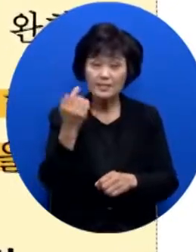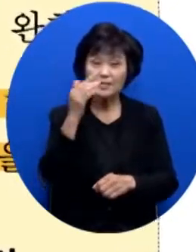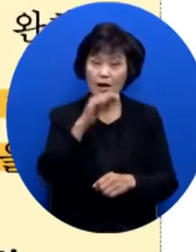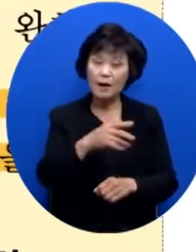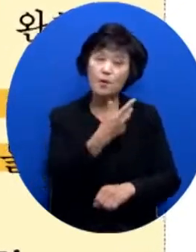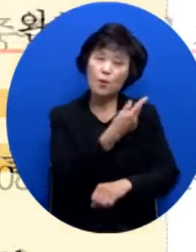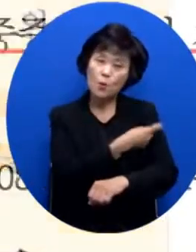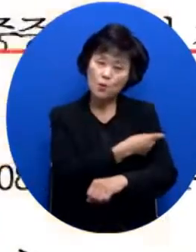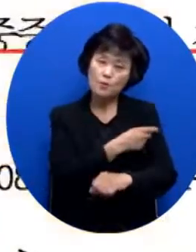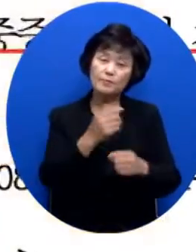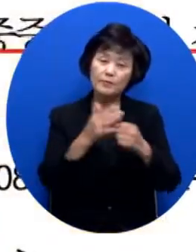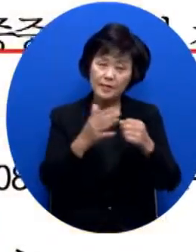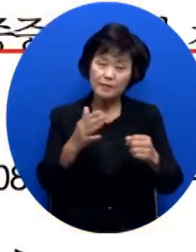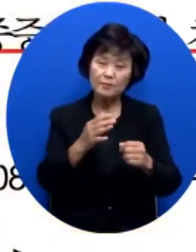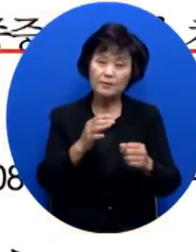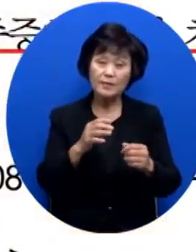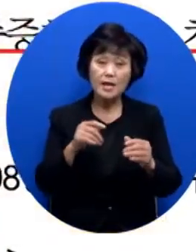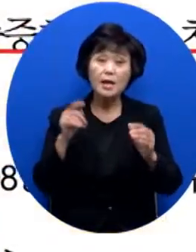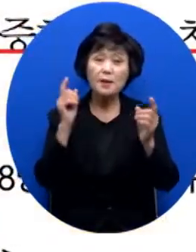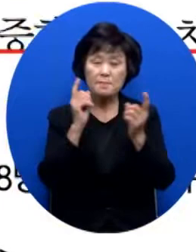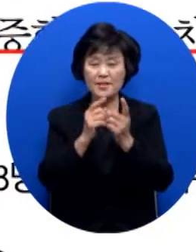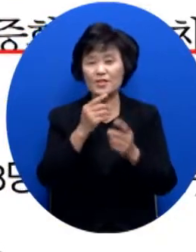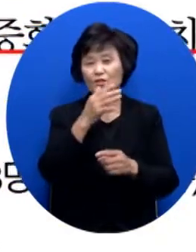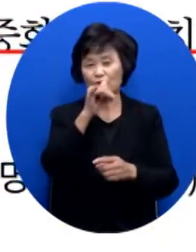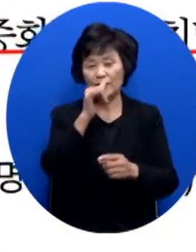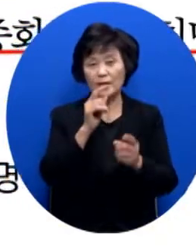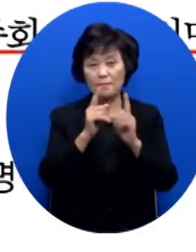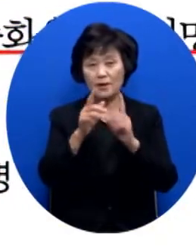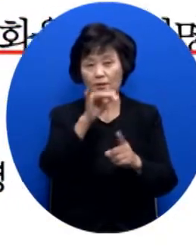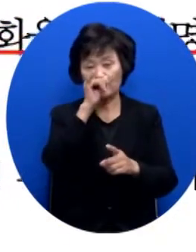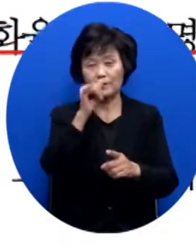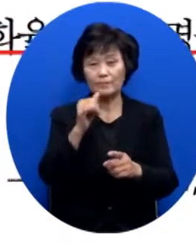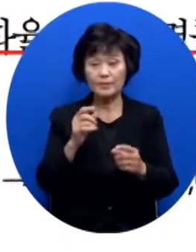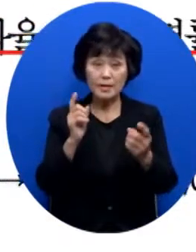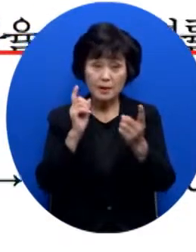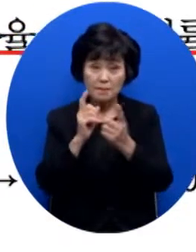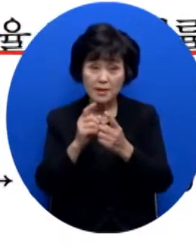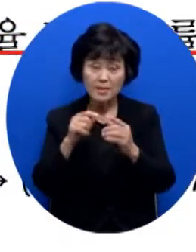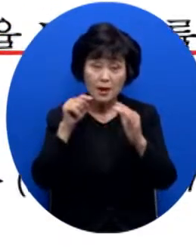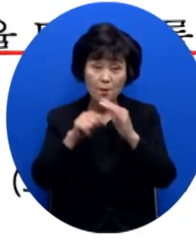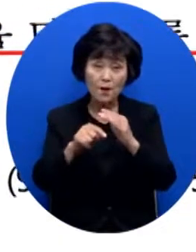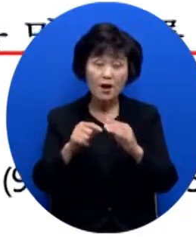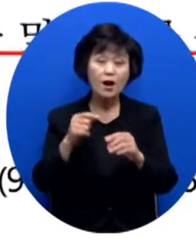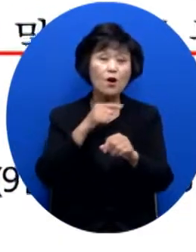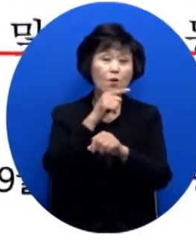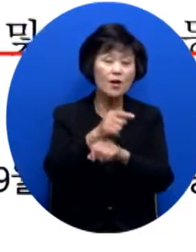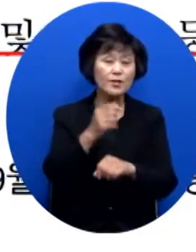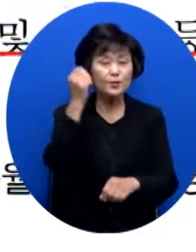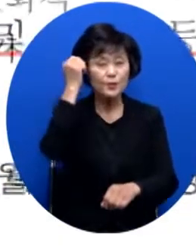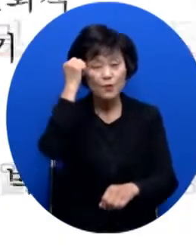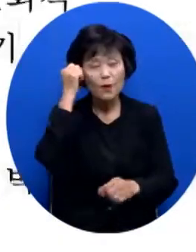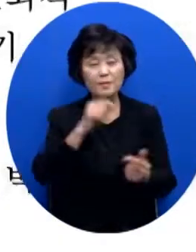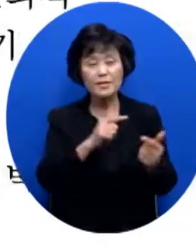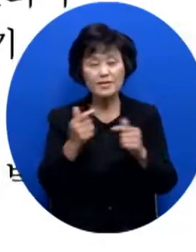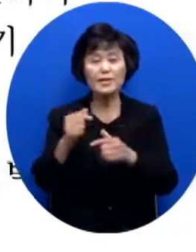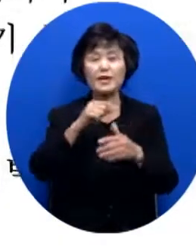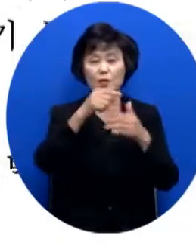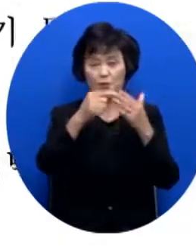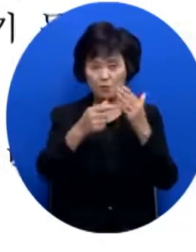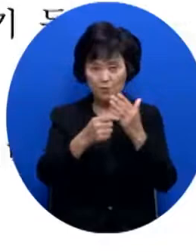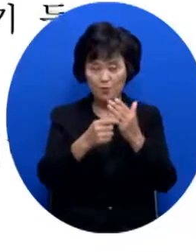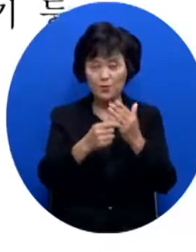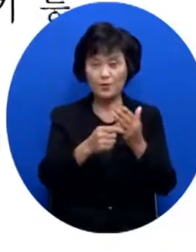고려해 방역 완화 조치를 시행한다며 접촉 대면 면회와 외출, 외박을 허용하고 외부 프로그램도